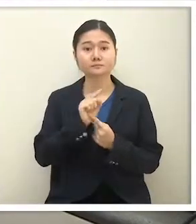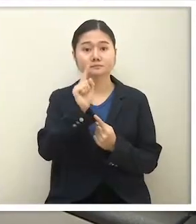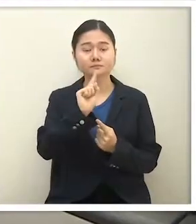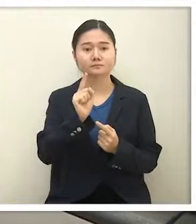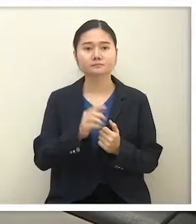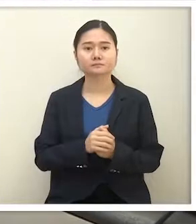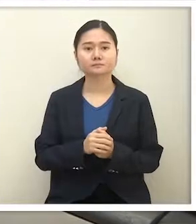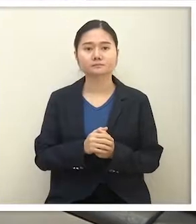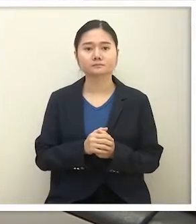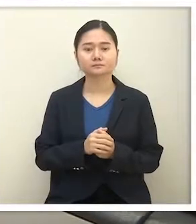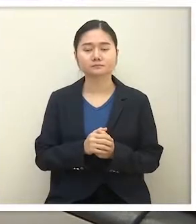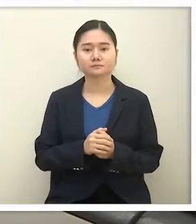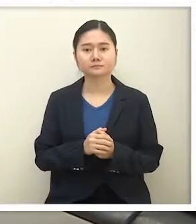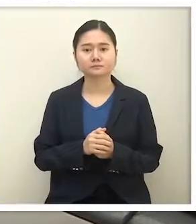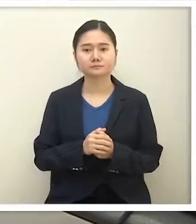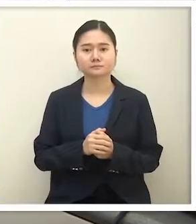ราเรียนอะไรฮะ